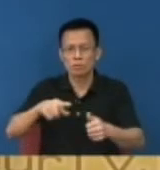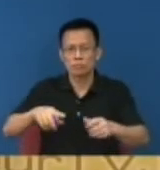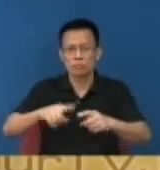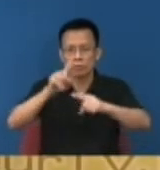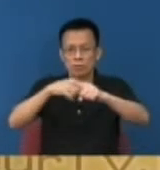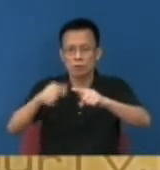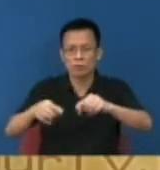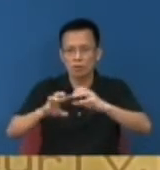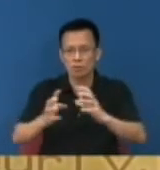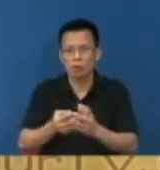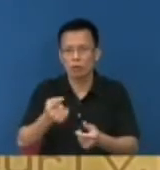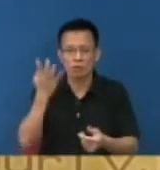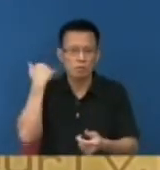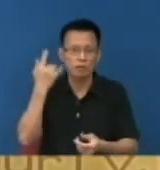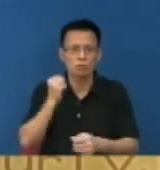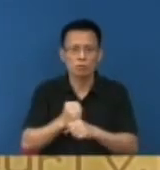做過一個反建議嘅，其實喺